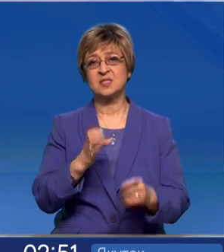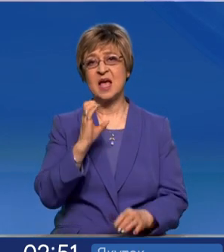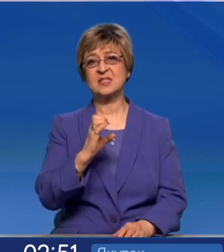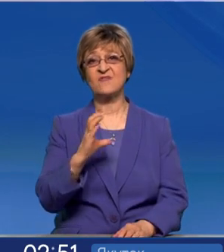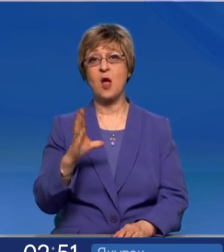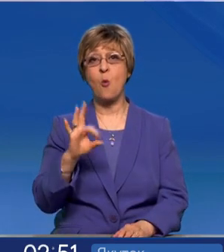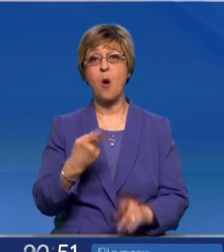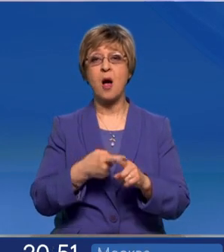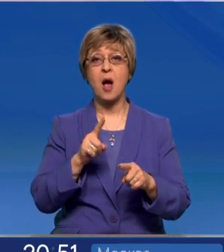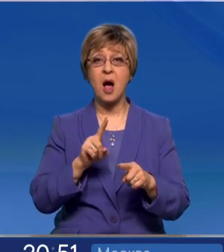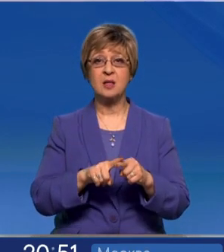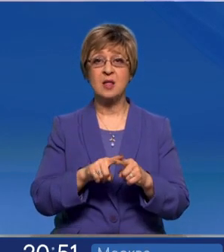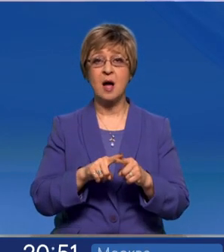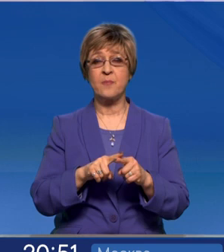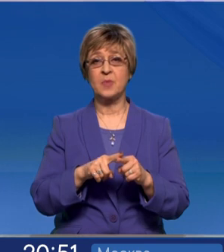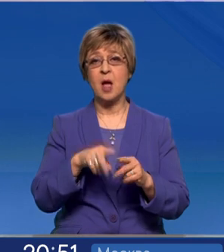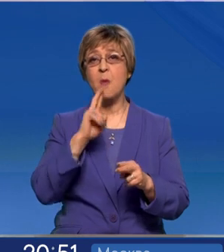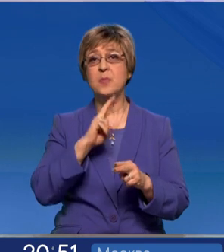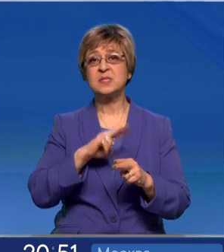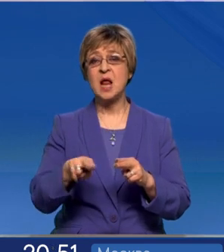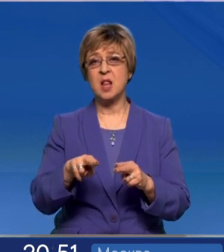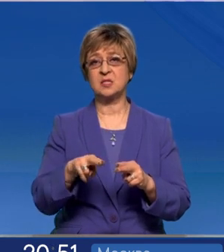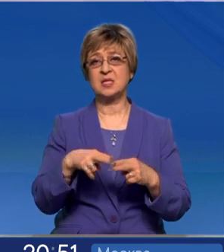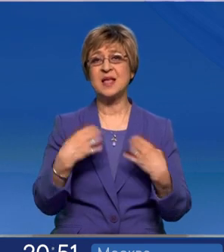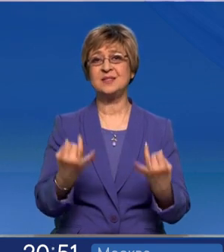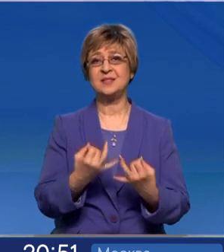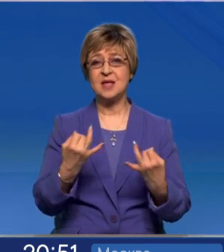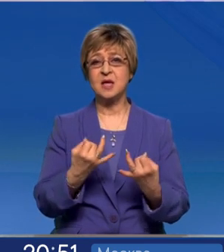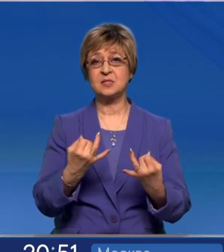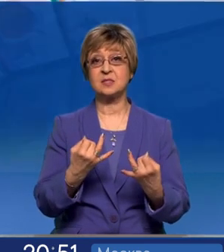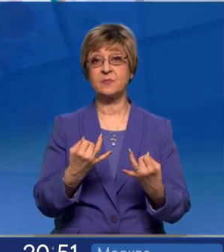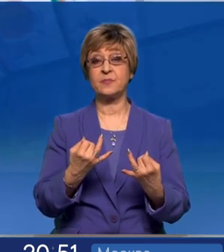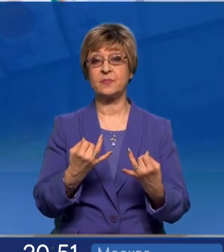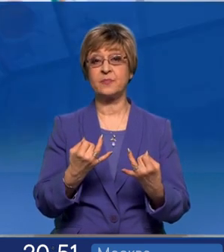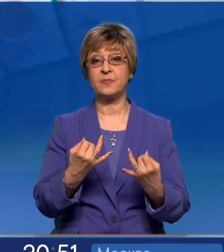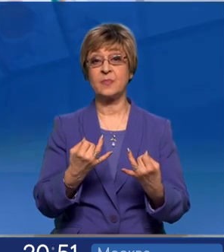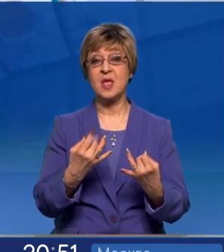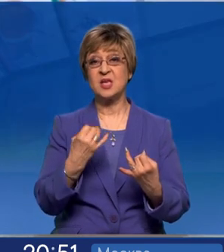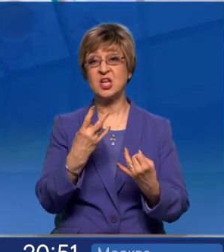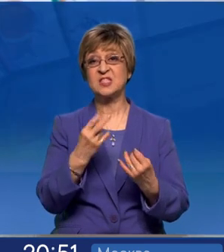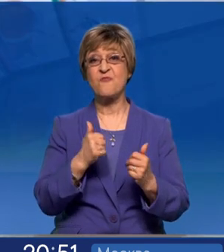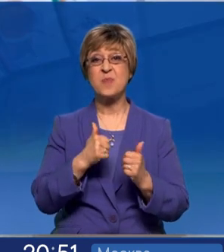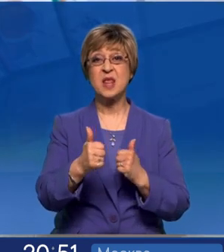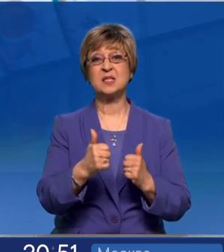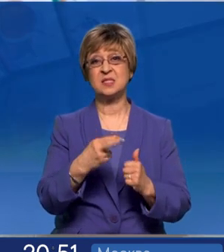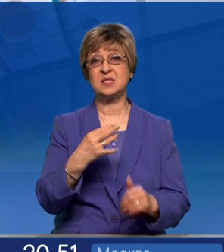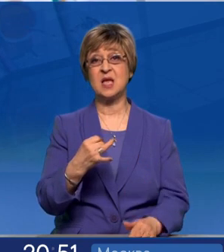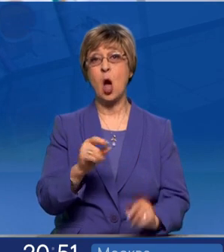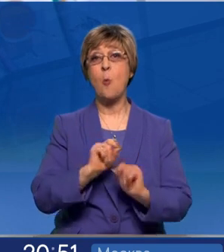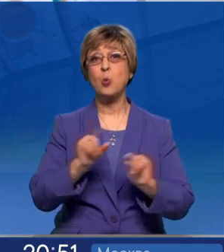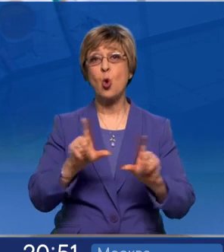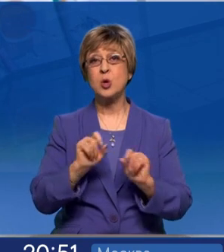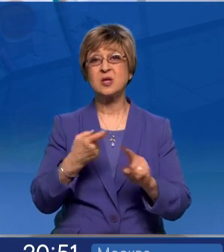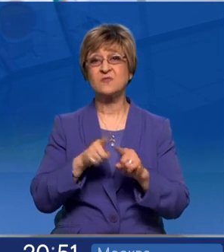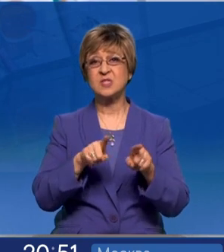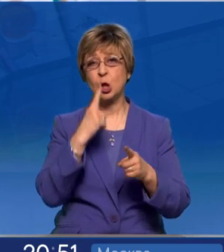повышение интереса к происходящему там, во внешней политике, в военных действиях. И моментально вышли вперед там, целый ряд блогеров вот с этой